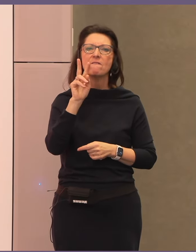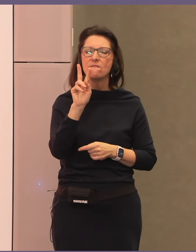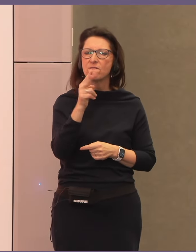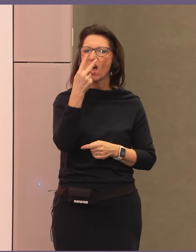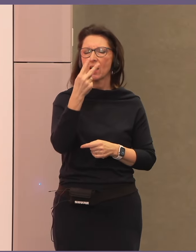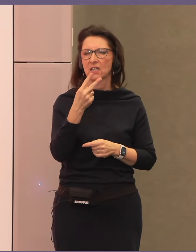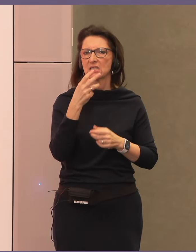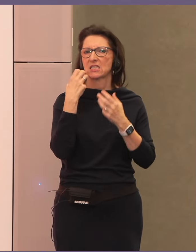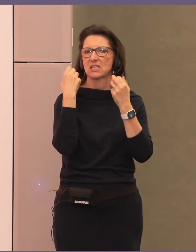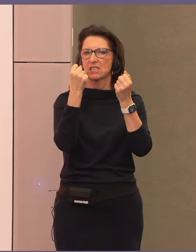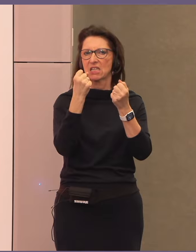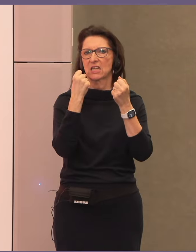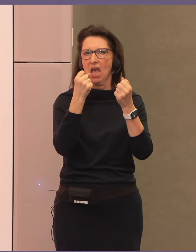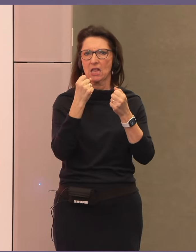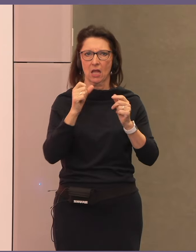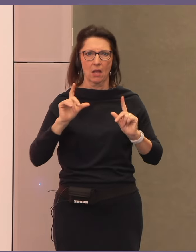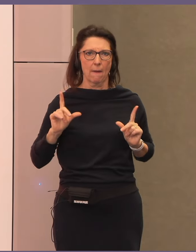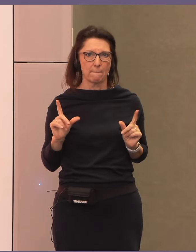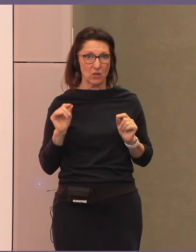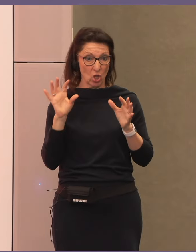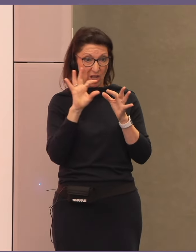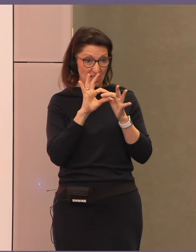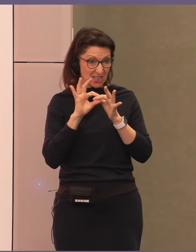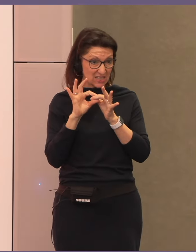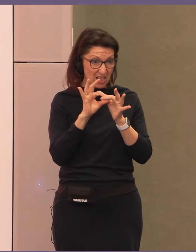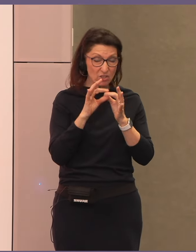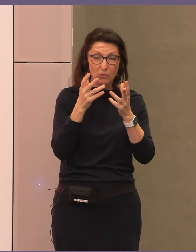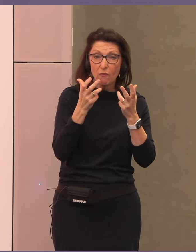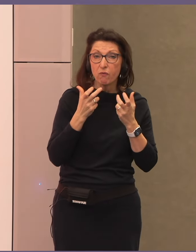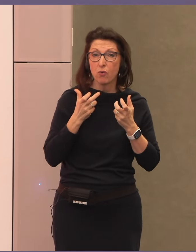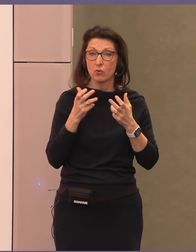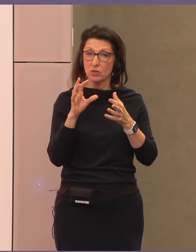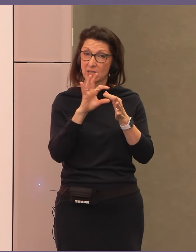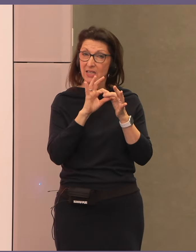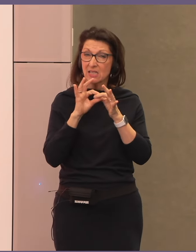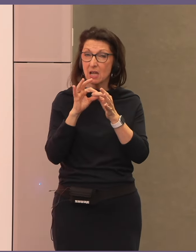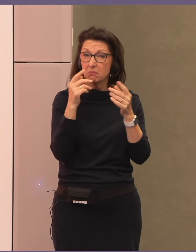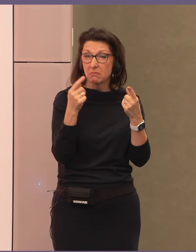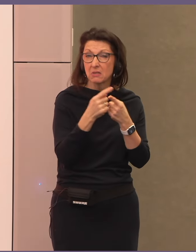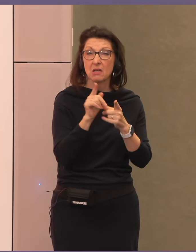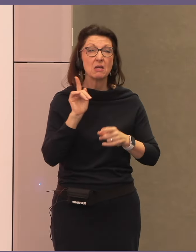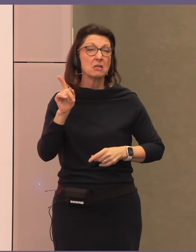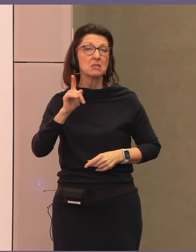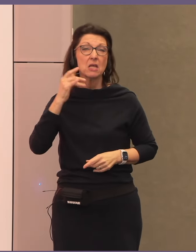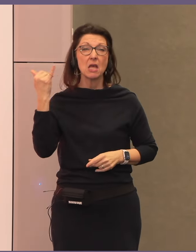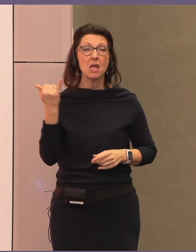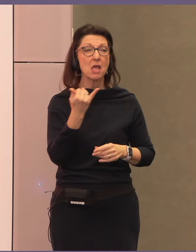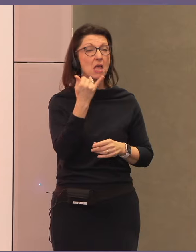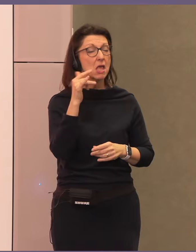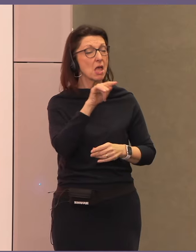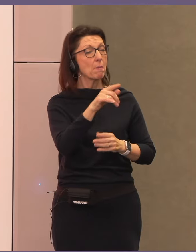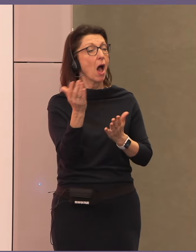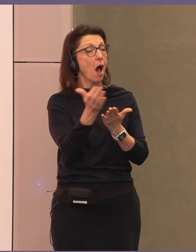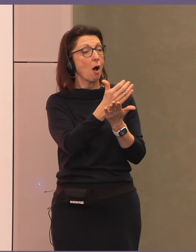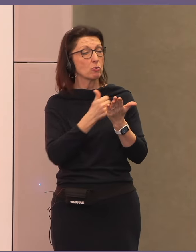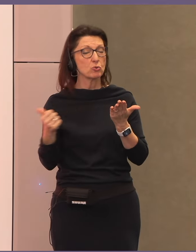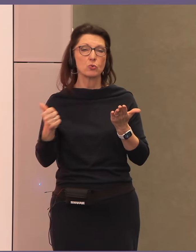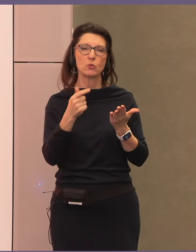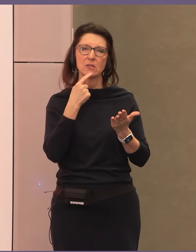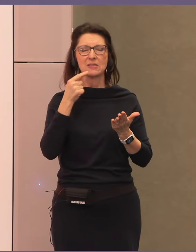gesellschaftlichen Anliegen und Auseinandersetzungen als Fragen nationaler Sicherheit und öffentlicher Ordnung.